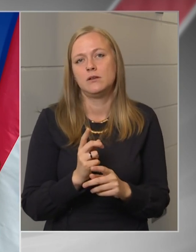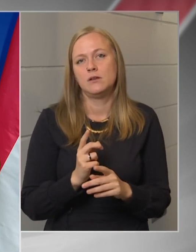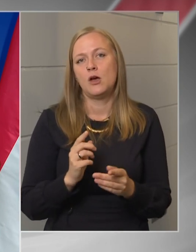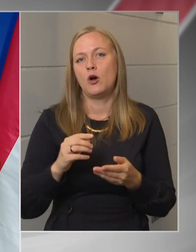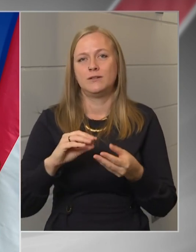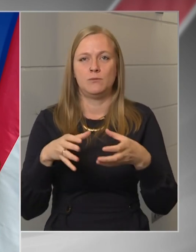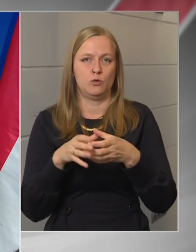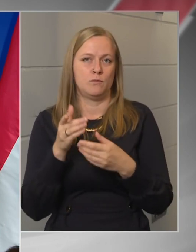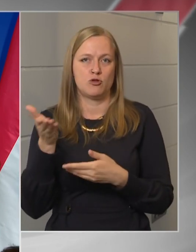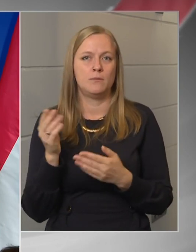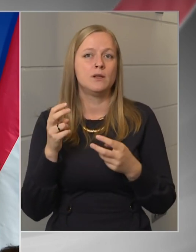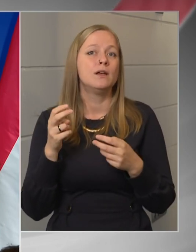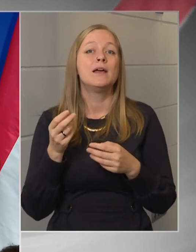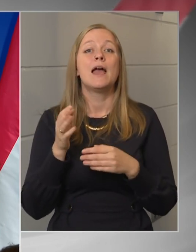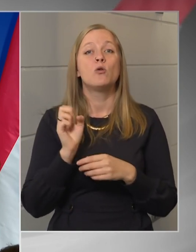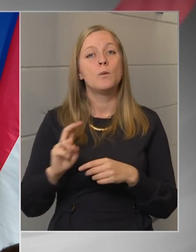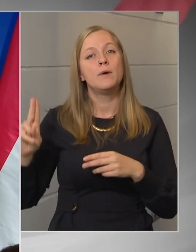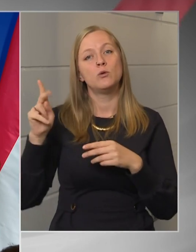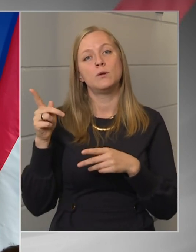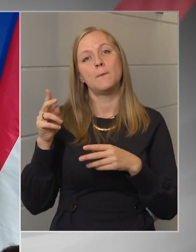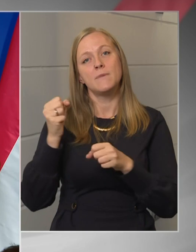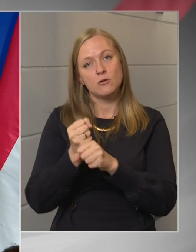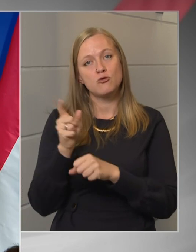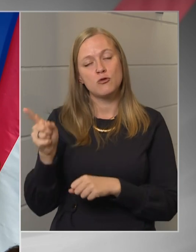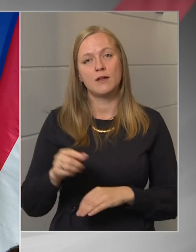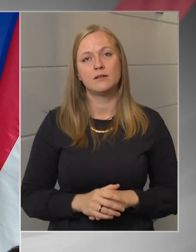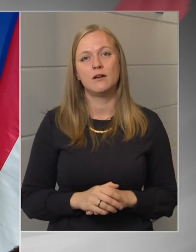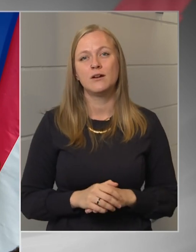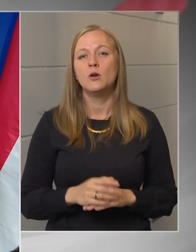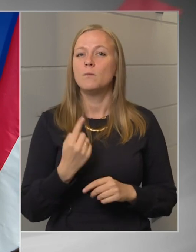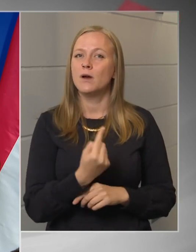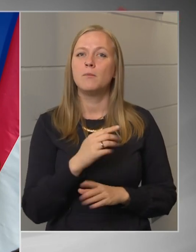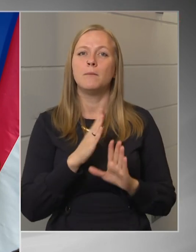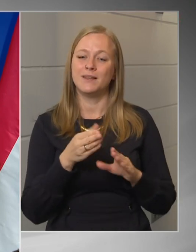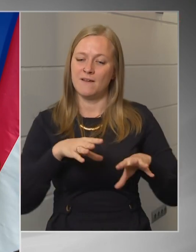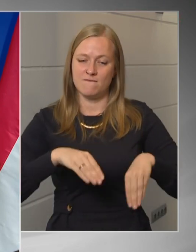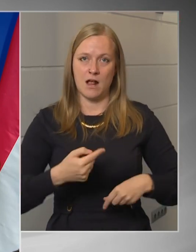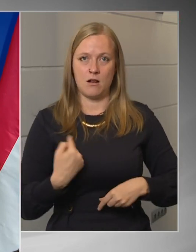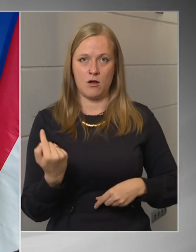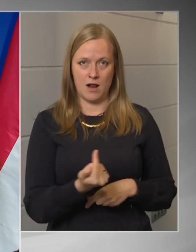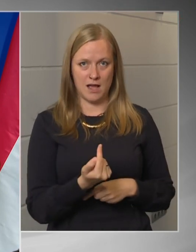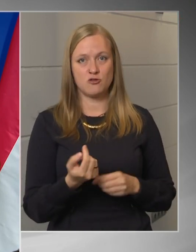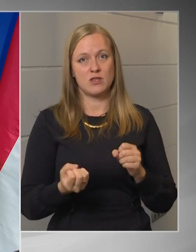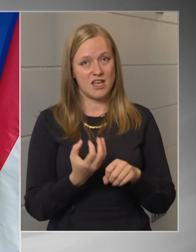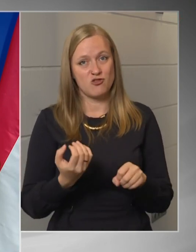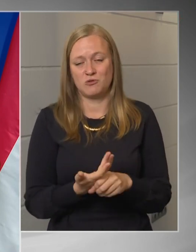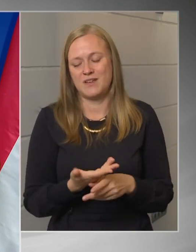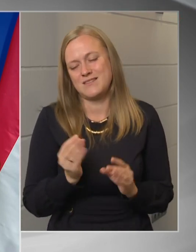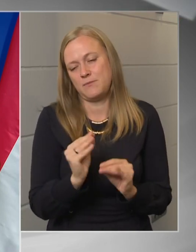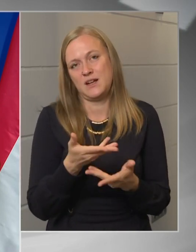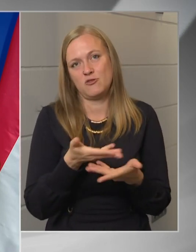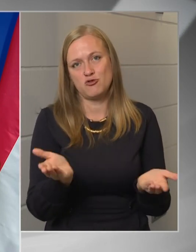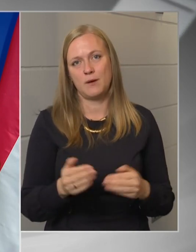Bizottságnak vagy az Európai Uniónak, ezért magában az, hogy minden vállalásunkat teljesítettük, ez nem jelent semmit. politikai döntés